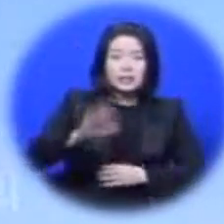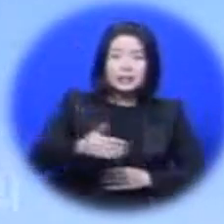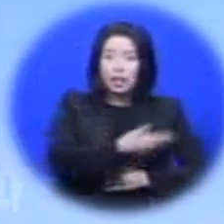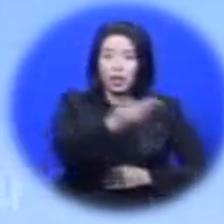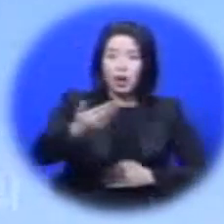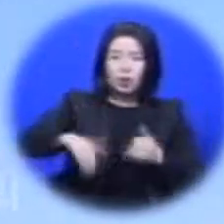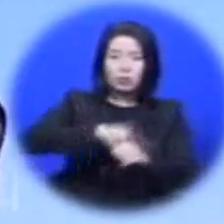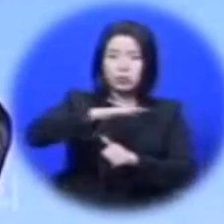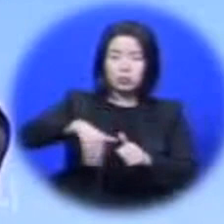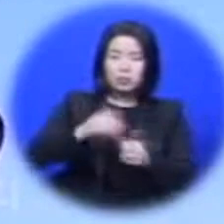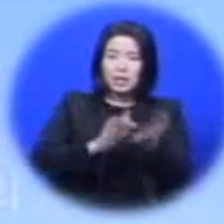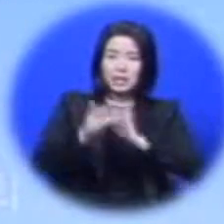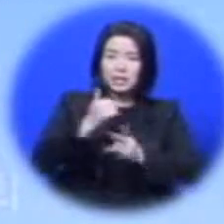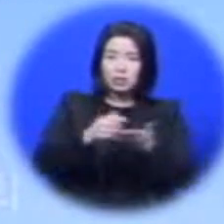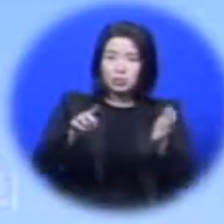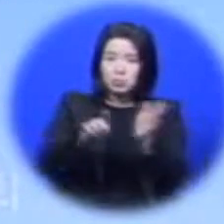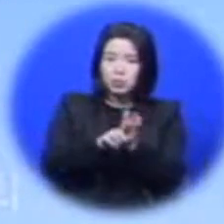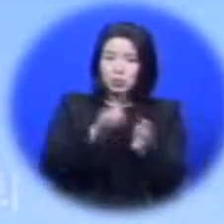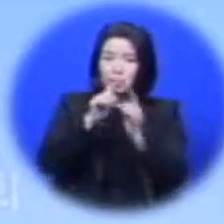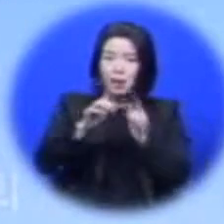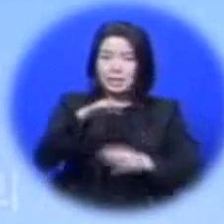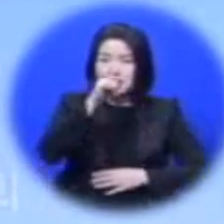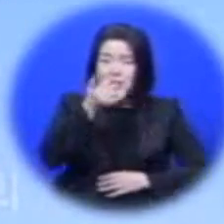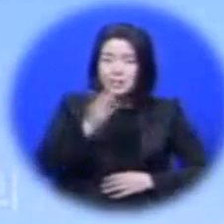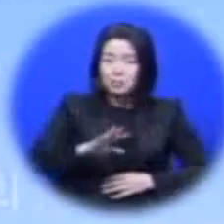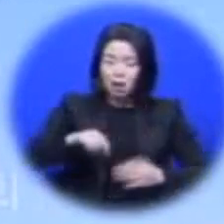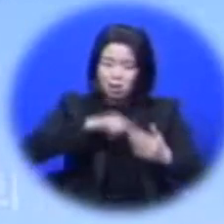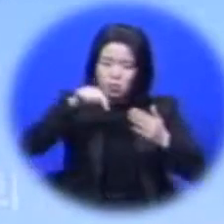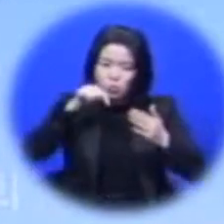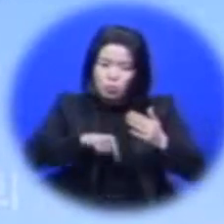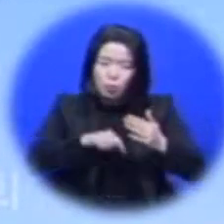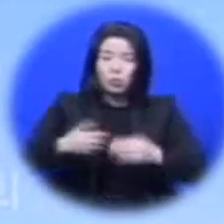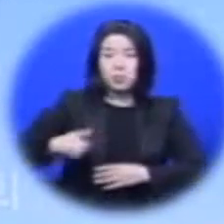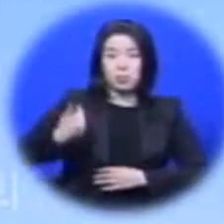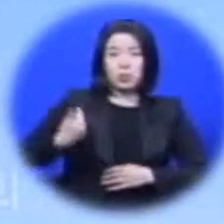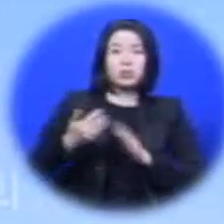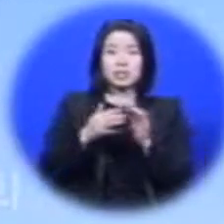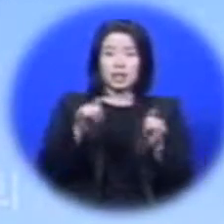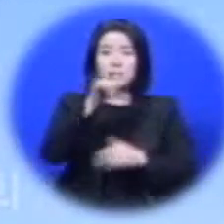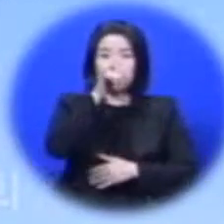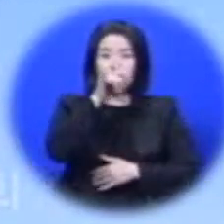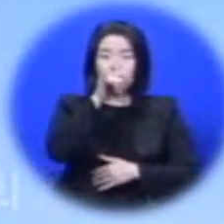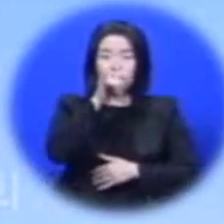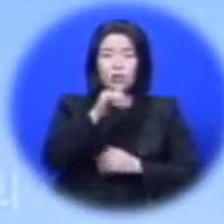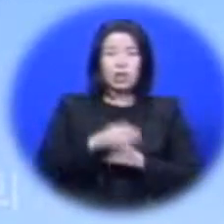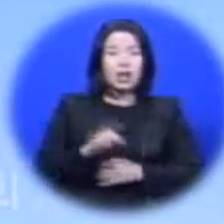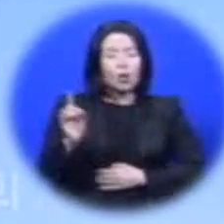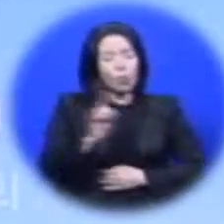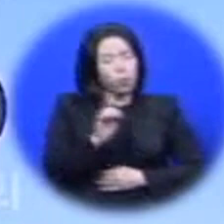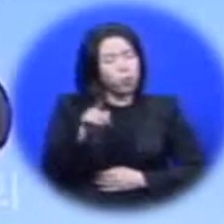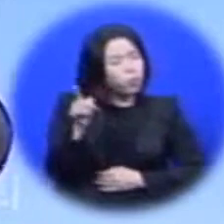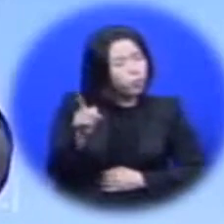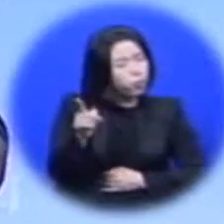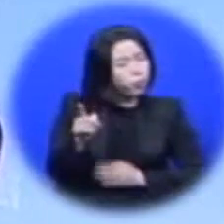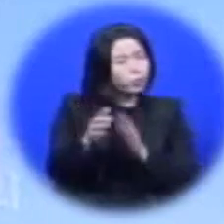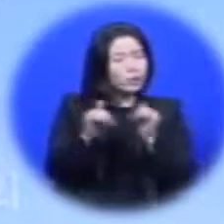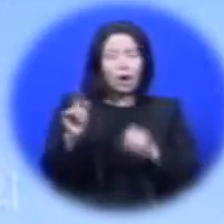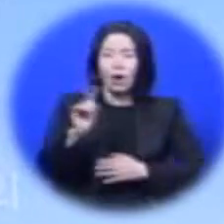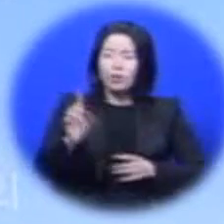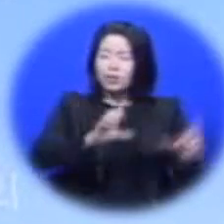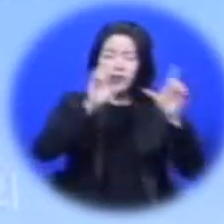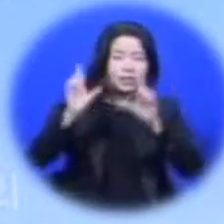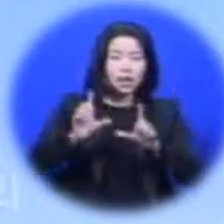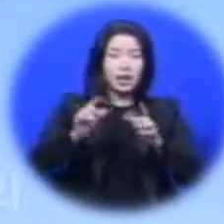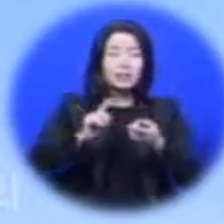주변에 예수를 믿는다고 하지만 속을 모르겠는 사람이죠. 도대체 그 사람이 어떤 삶을